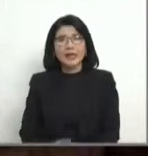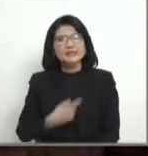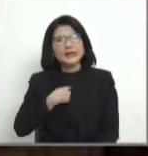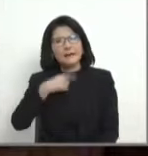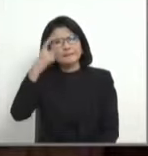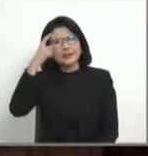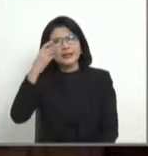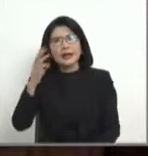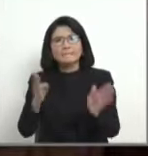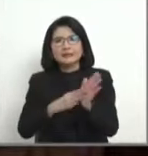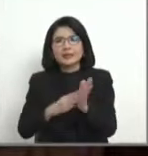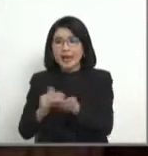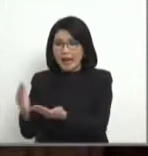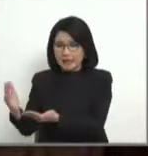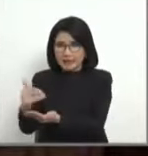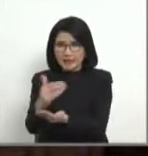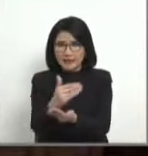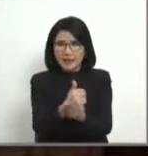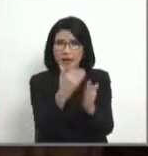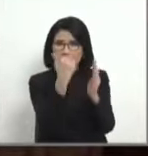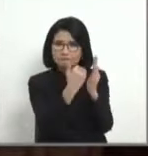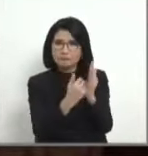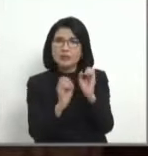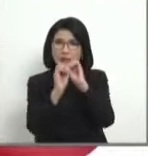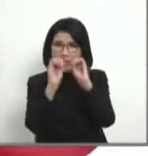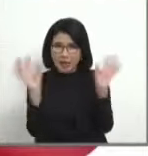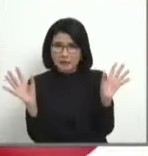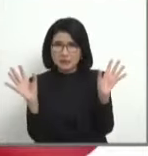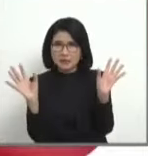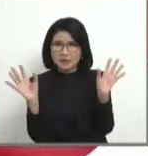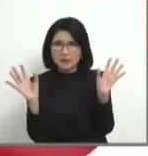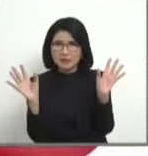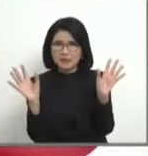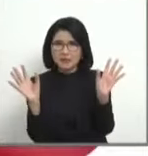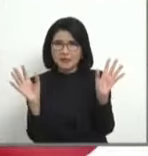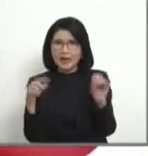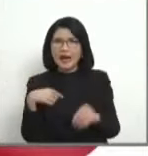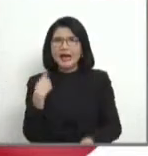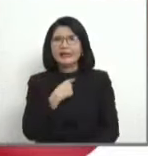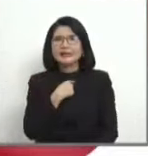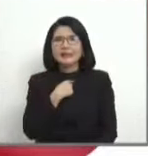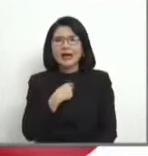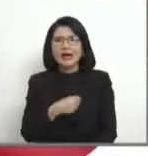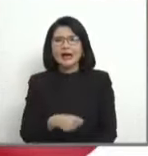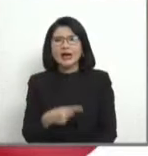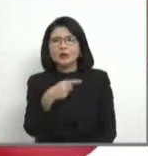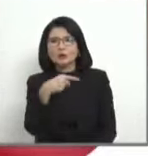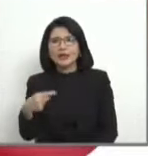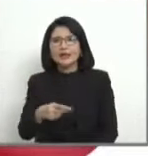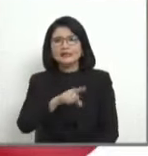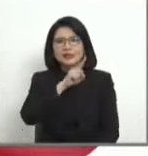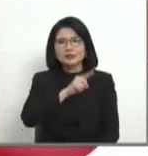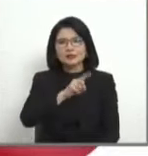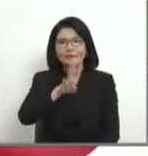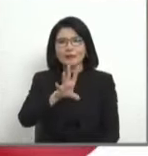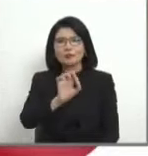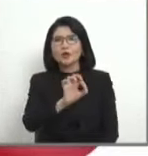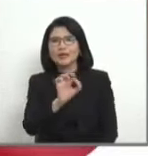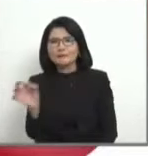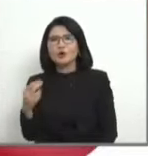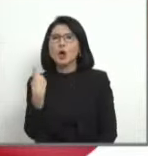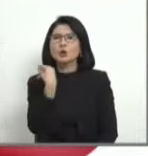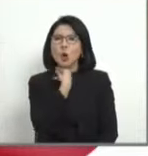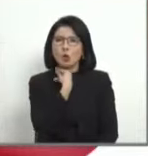adalah datanya sudah cukup jelas bahwa kita kekurangan 140.000 dokter. Sebagai